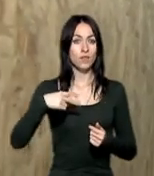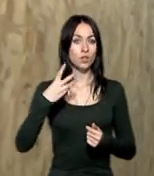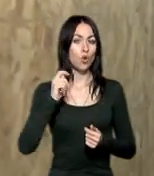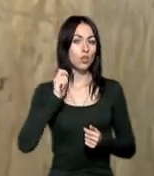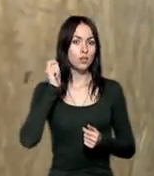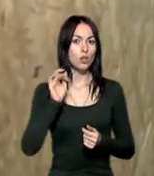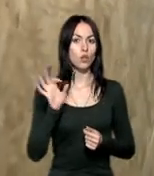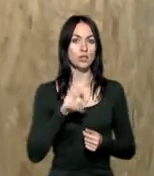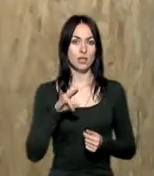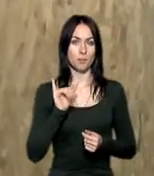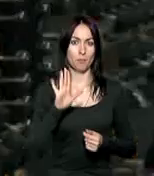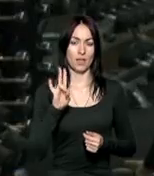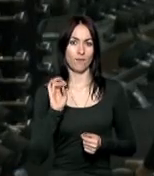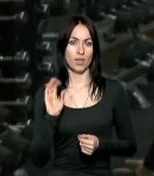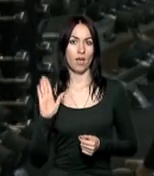Олександр Півнів.